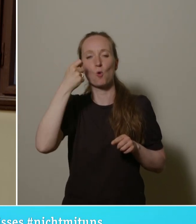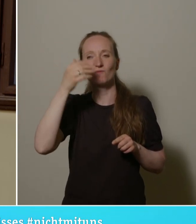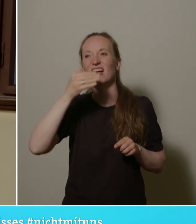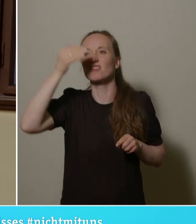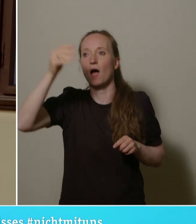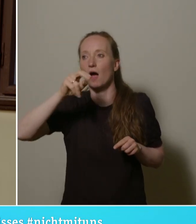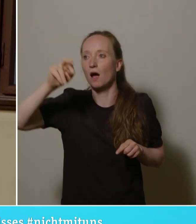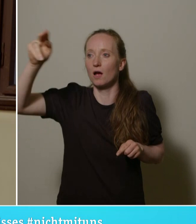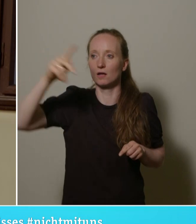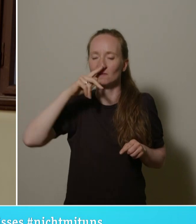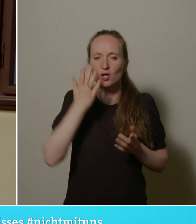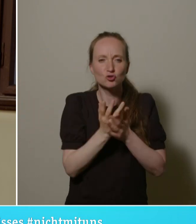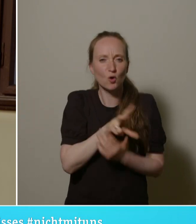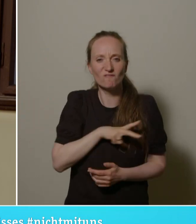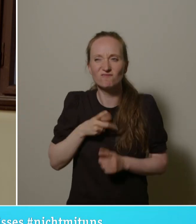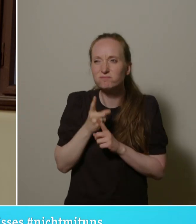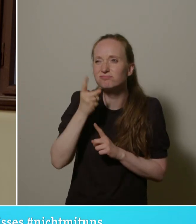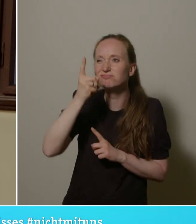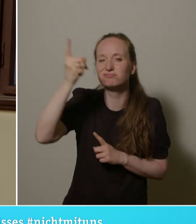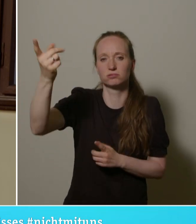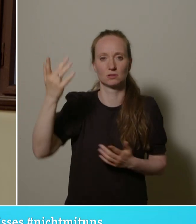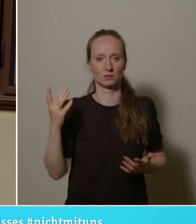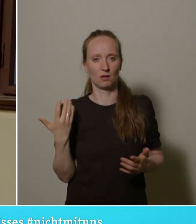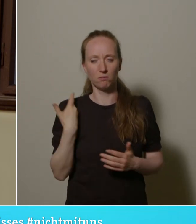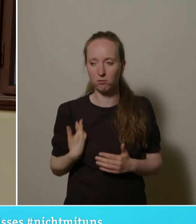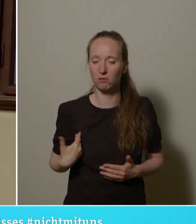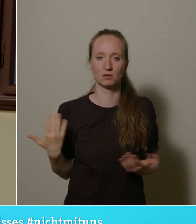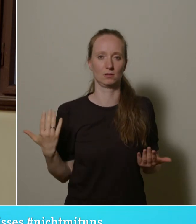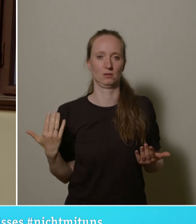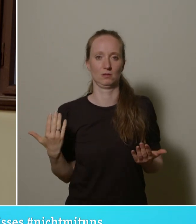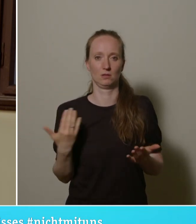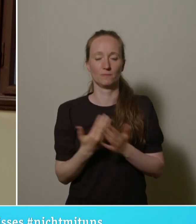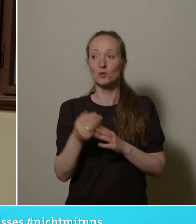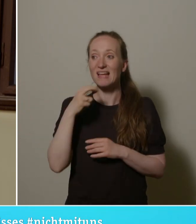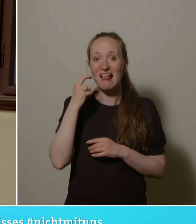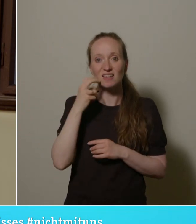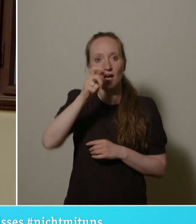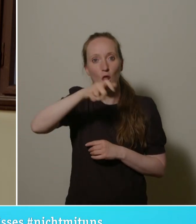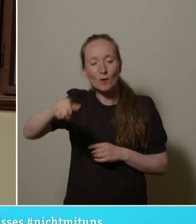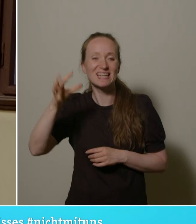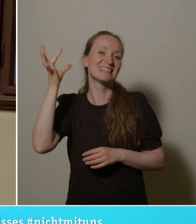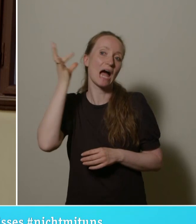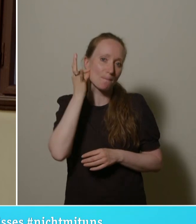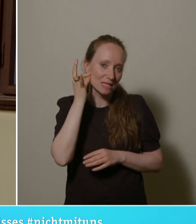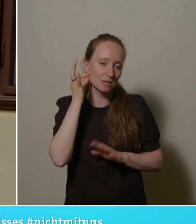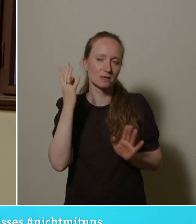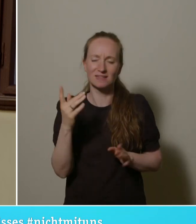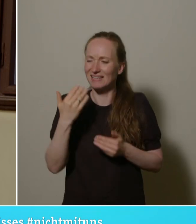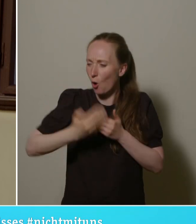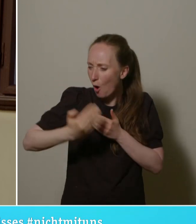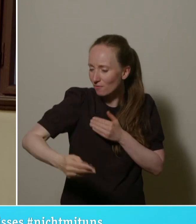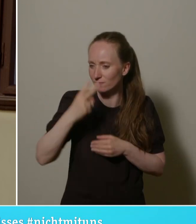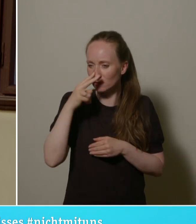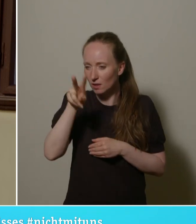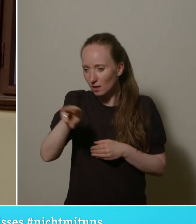nicht mehr so fit zu Fuß sind, echt ein ganz schöner Aufwand. Und es gibt dort ältere Damen, die ich regelmäßig